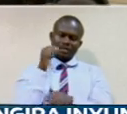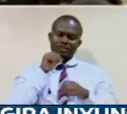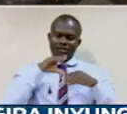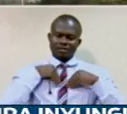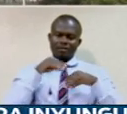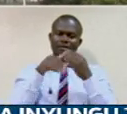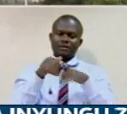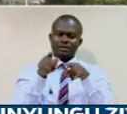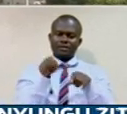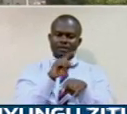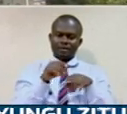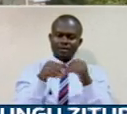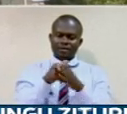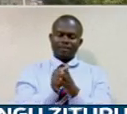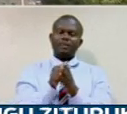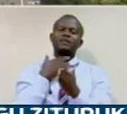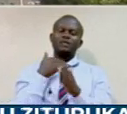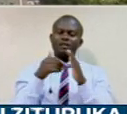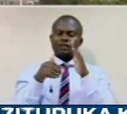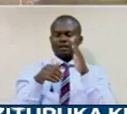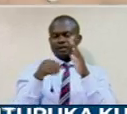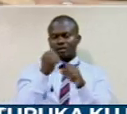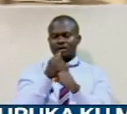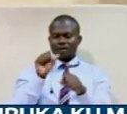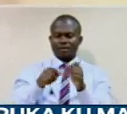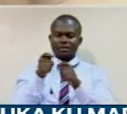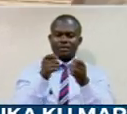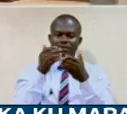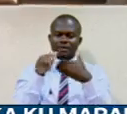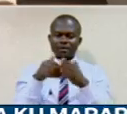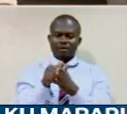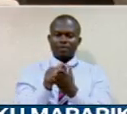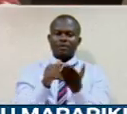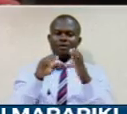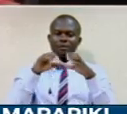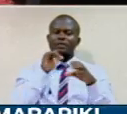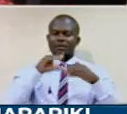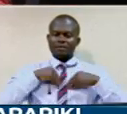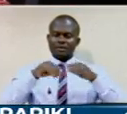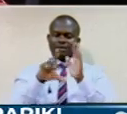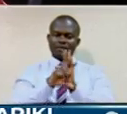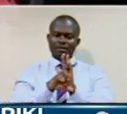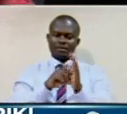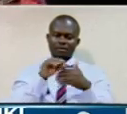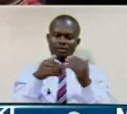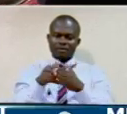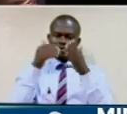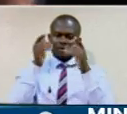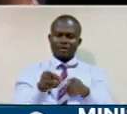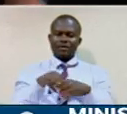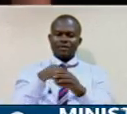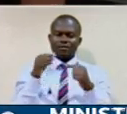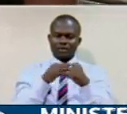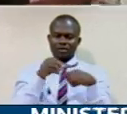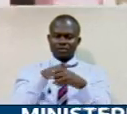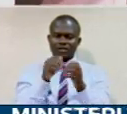Bose bashinjwa ibyaha birimo ubugambanyi bugamije kugirira nabi ubutegetsi buriho no kurema umutwe w'ingabo bitemewe n'amategeko. Abaregwa baje mu isoma ry'uru rubanza ni 8